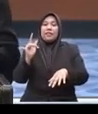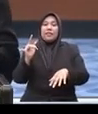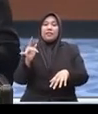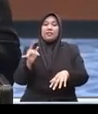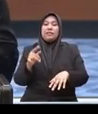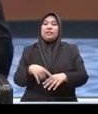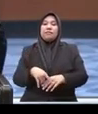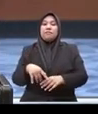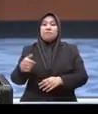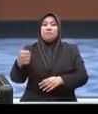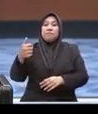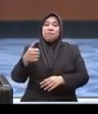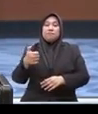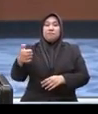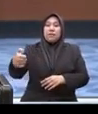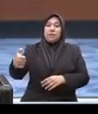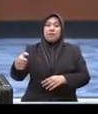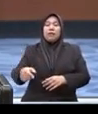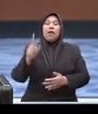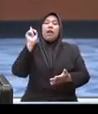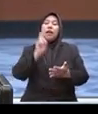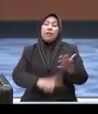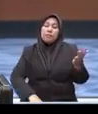badan muka apa